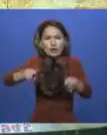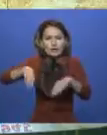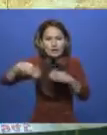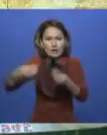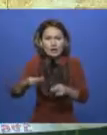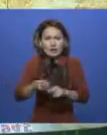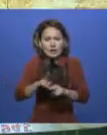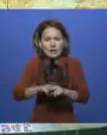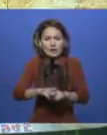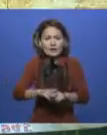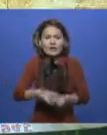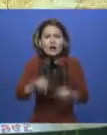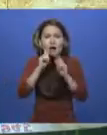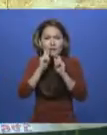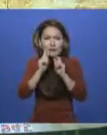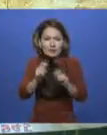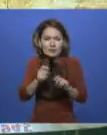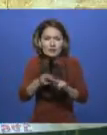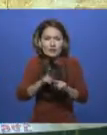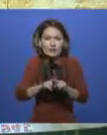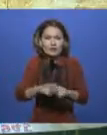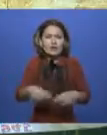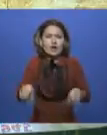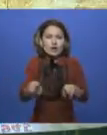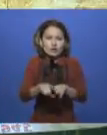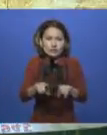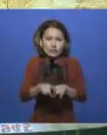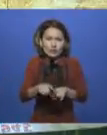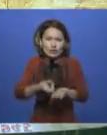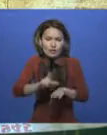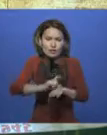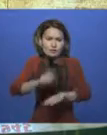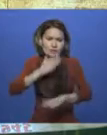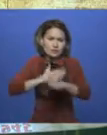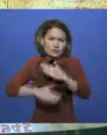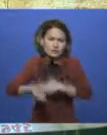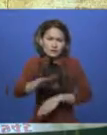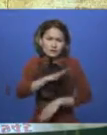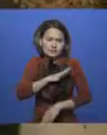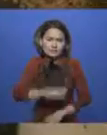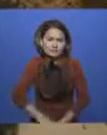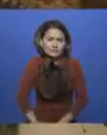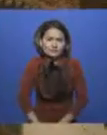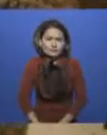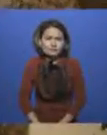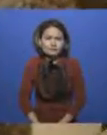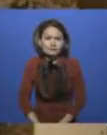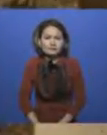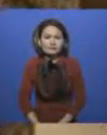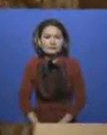Дегенмен бұл тосын сый майдангер теміржолшы Александр Добромелов үшін аса ірі оқиға болды. Александр